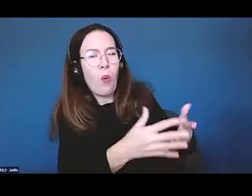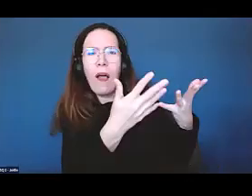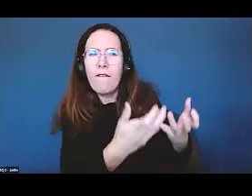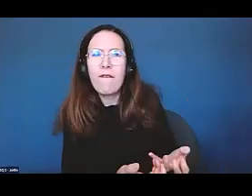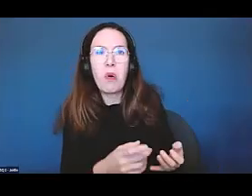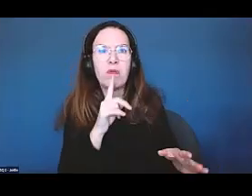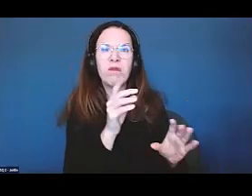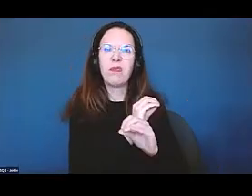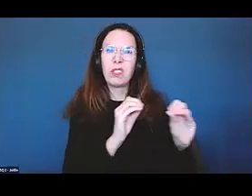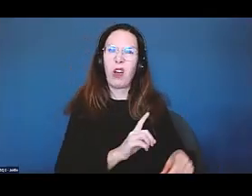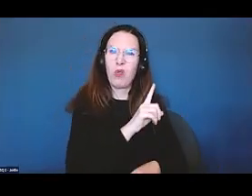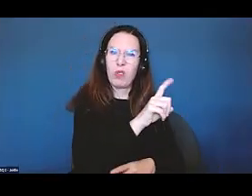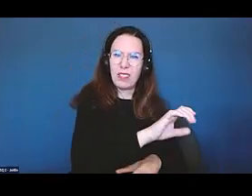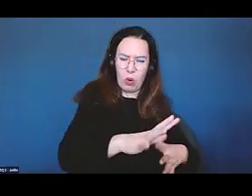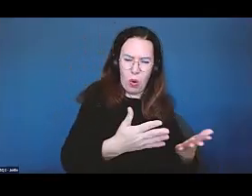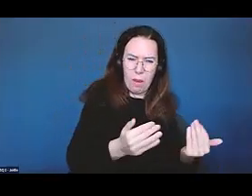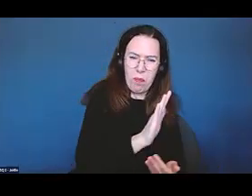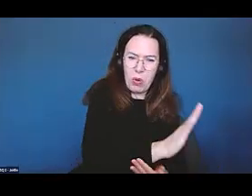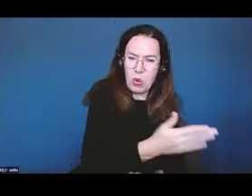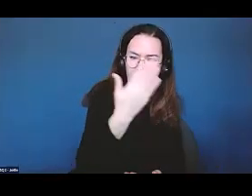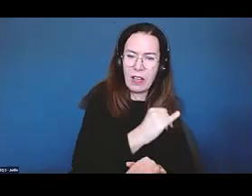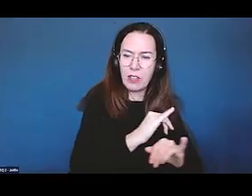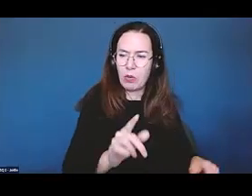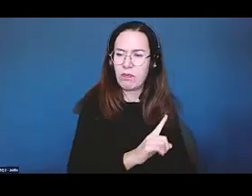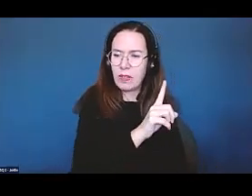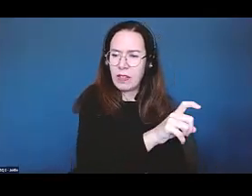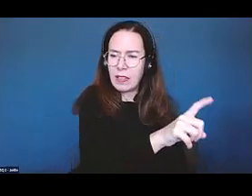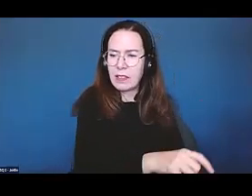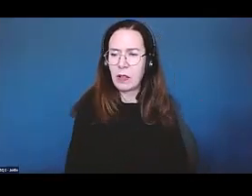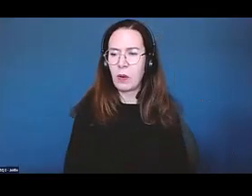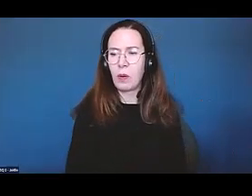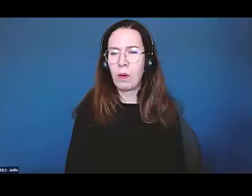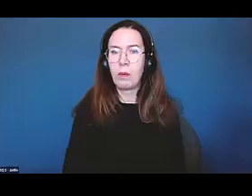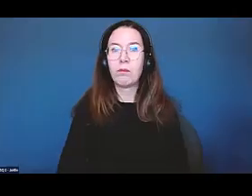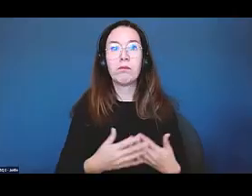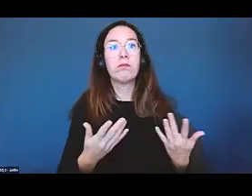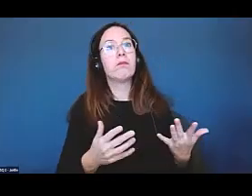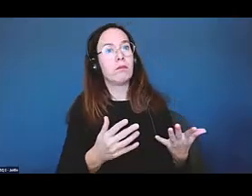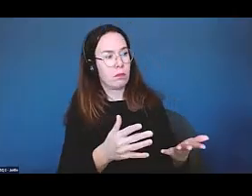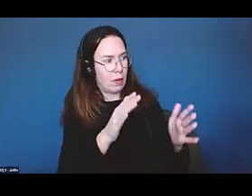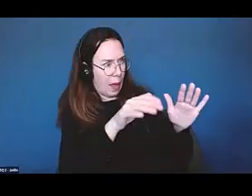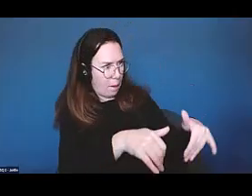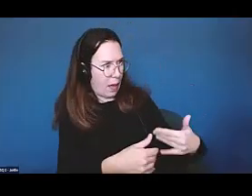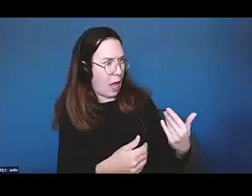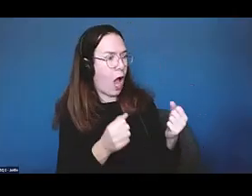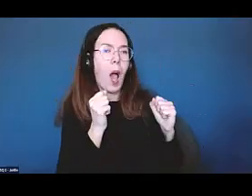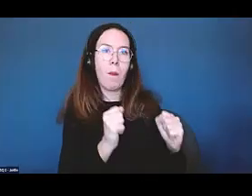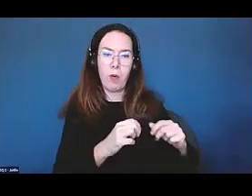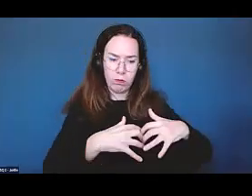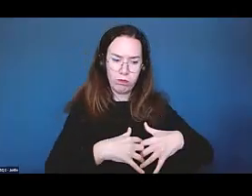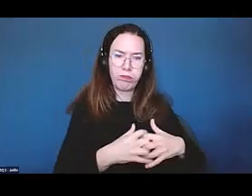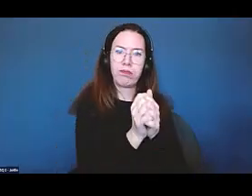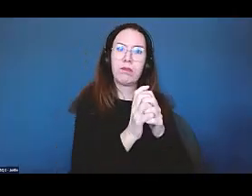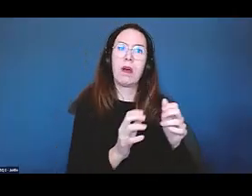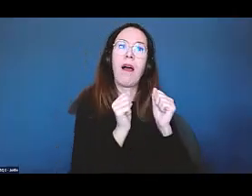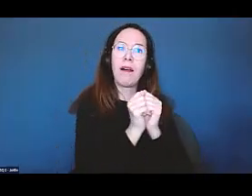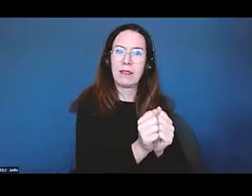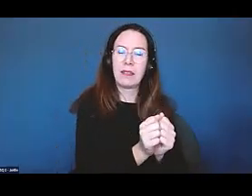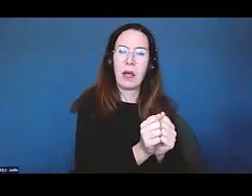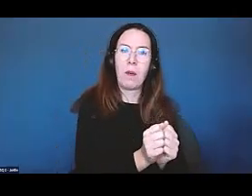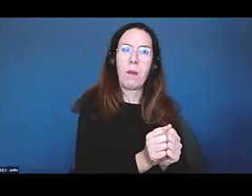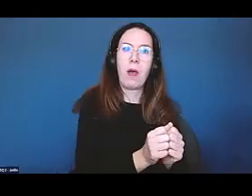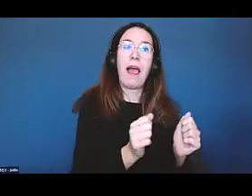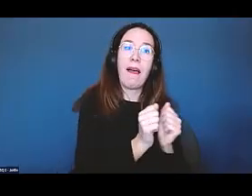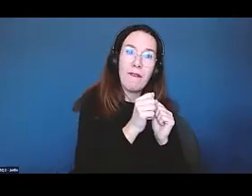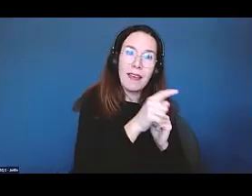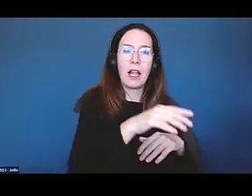ce qu'elle souhaitait, où elle souhaitait vivre et quels étaient ses besoins. Et lorsqu'on a commencé à le faire, ça nous a permis de construire avec elle